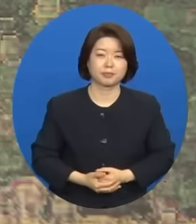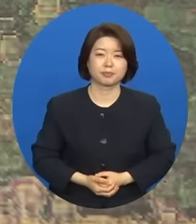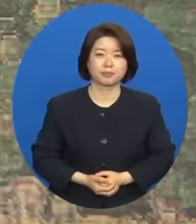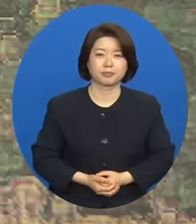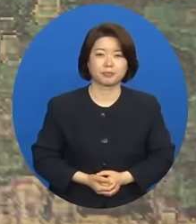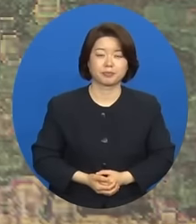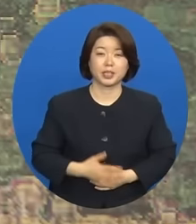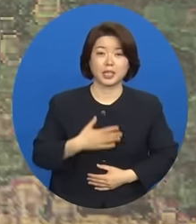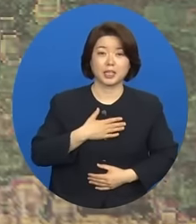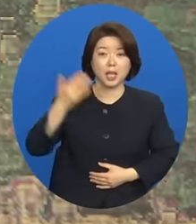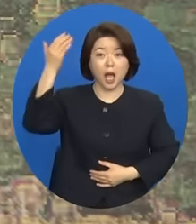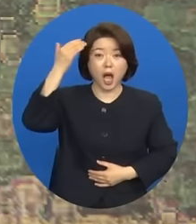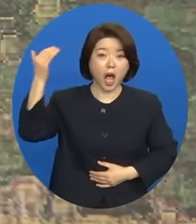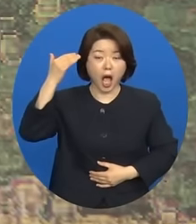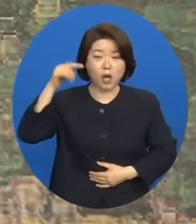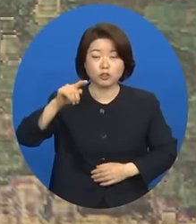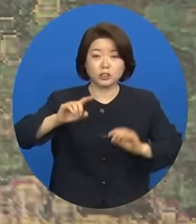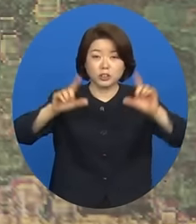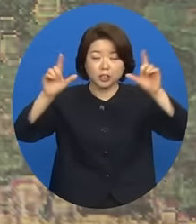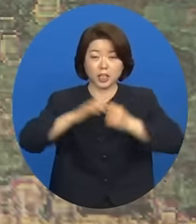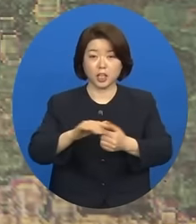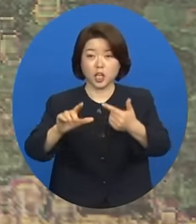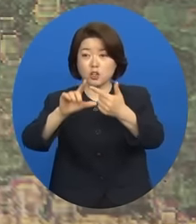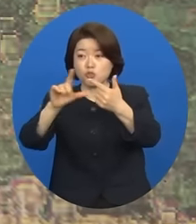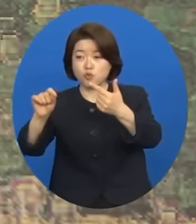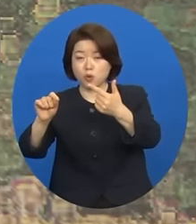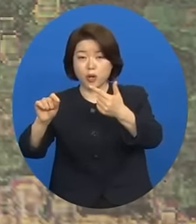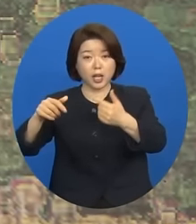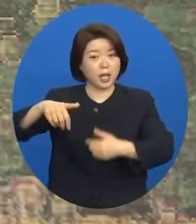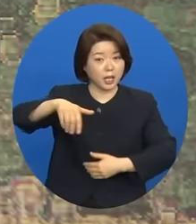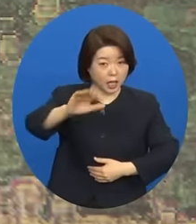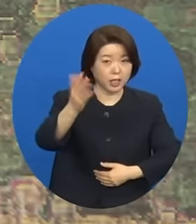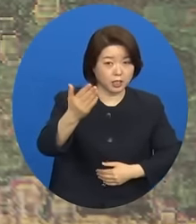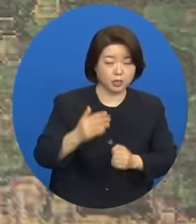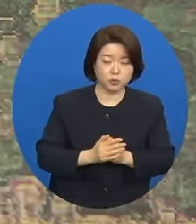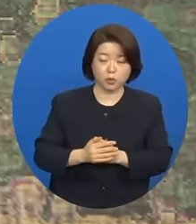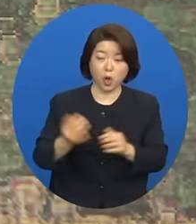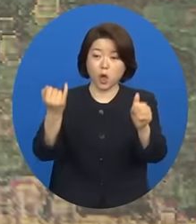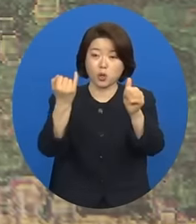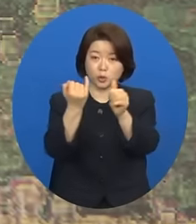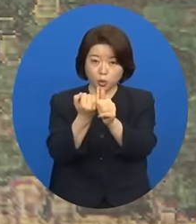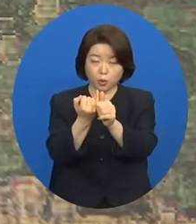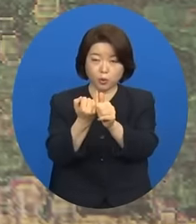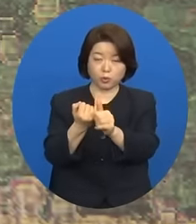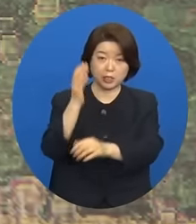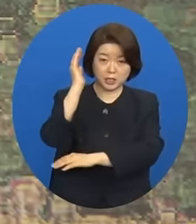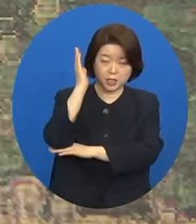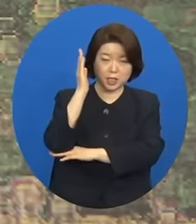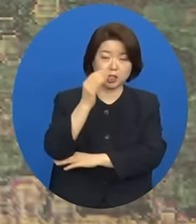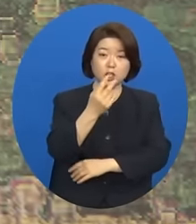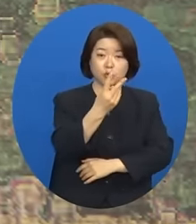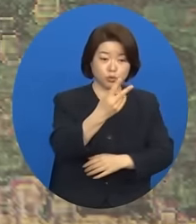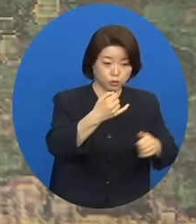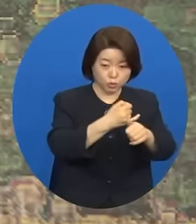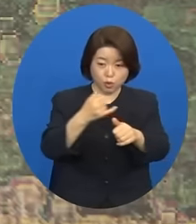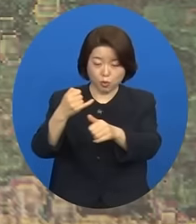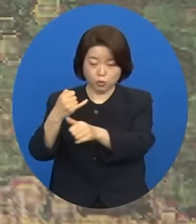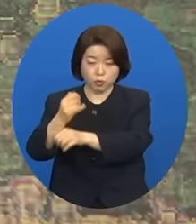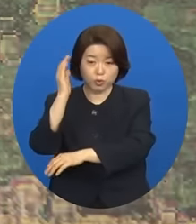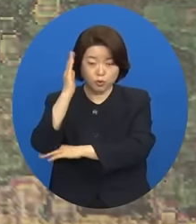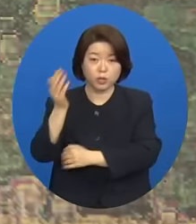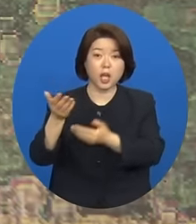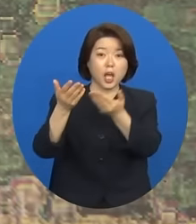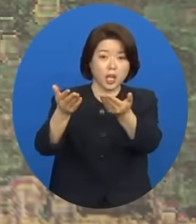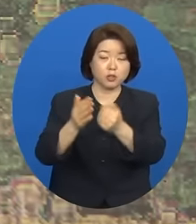제가 한국에 그해 6월 달에 가게 된 겁니다. 결혼 주례를 두 분을, 그 두 커플을 주례를 하러